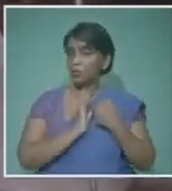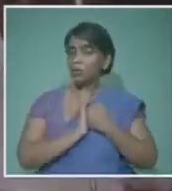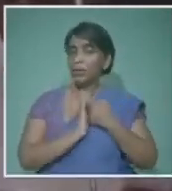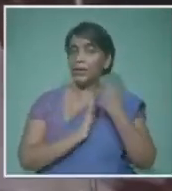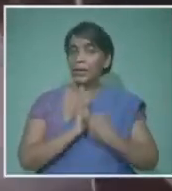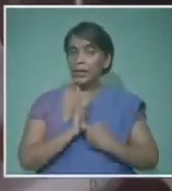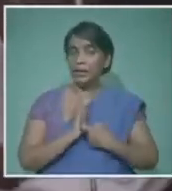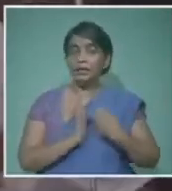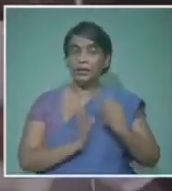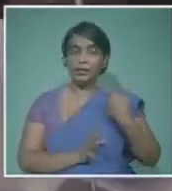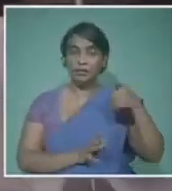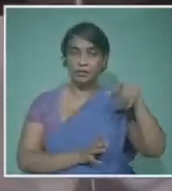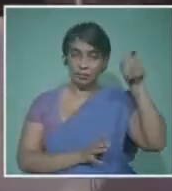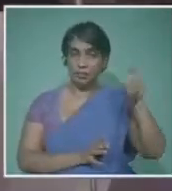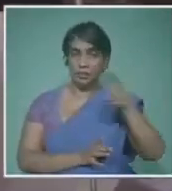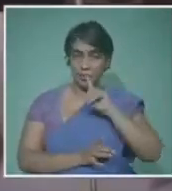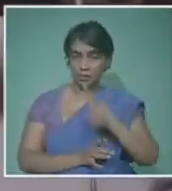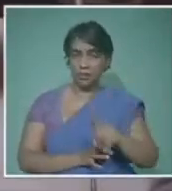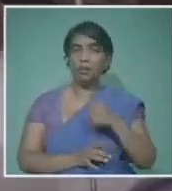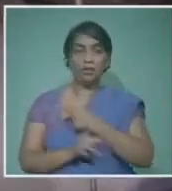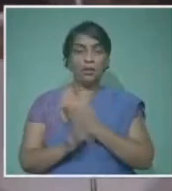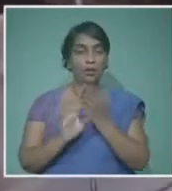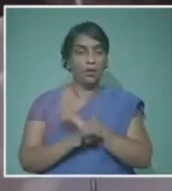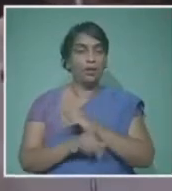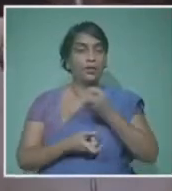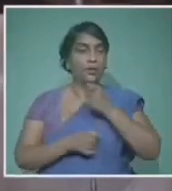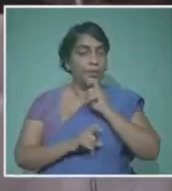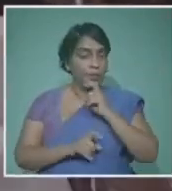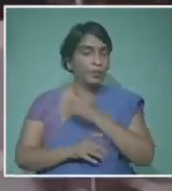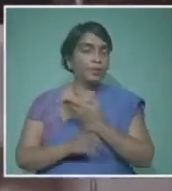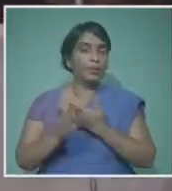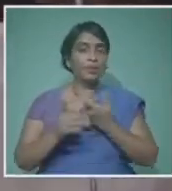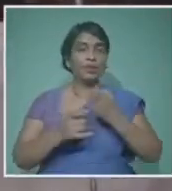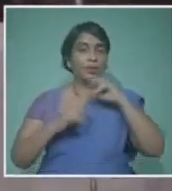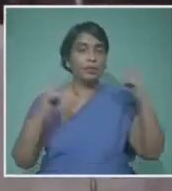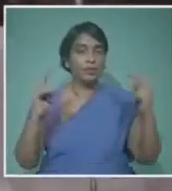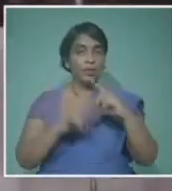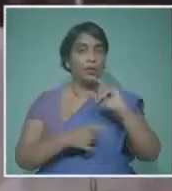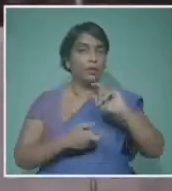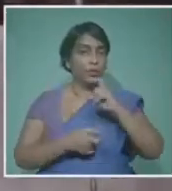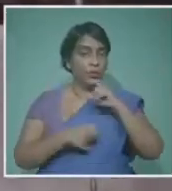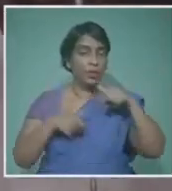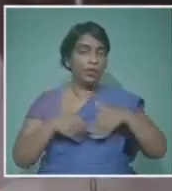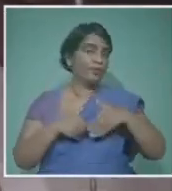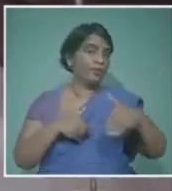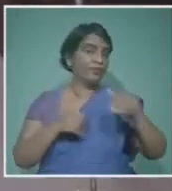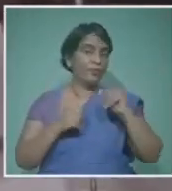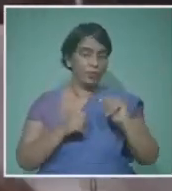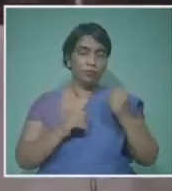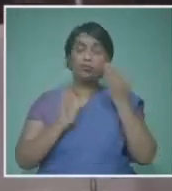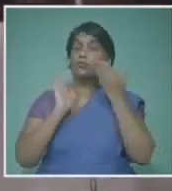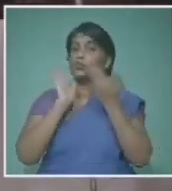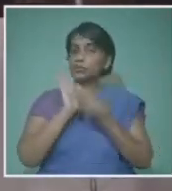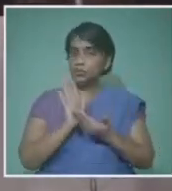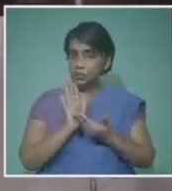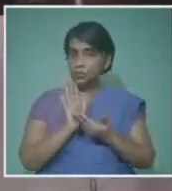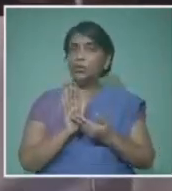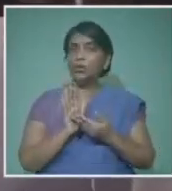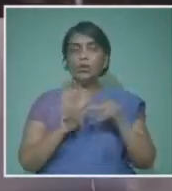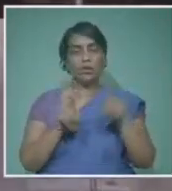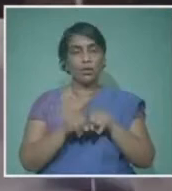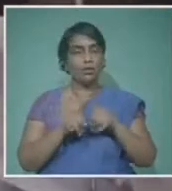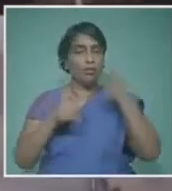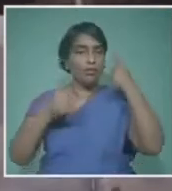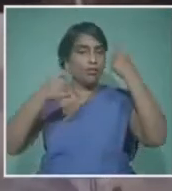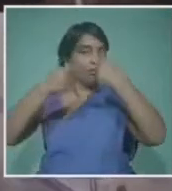නීතිපතිතුමා දක්වා ඇත්තේ ඊට සඳහන් අභියාචනාධිකරණ ශ්‍රේෂ්ඨාධිකරණ නඩුවල වර්තමාන තත්ත්වයද දක්වමින් සහ පහත